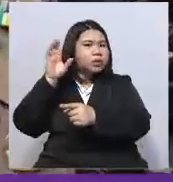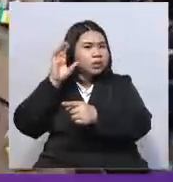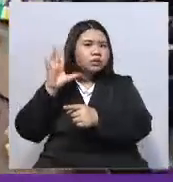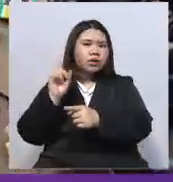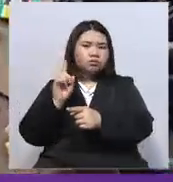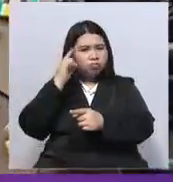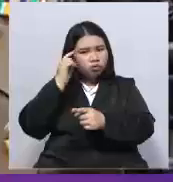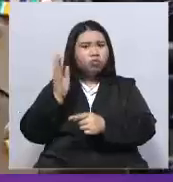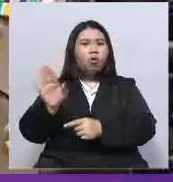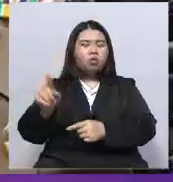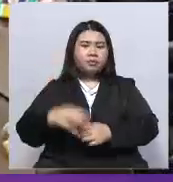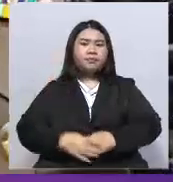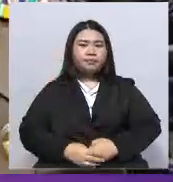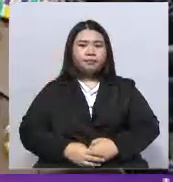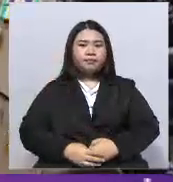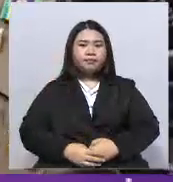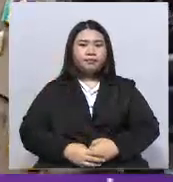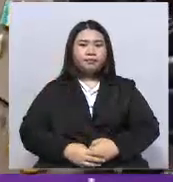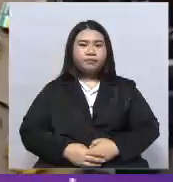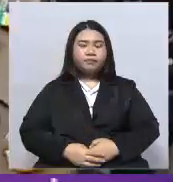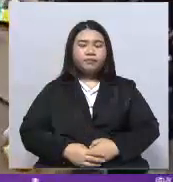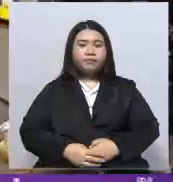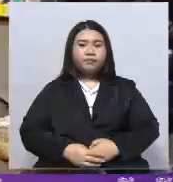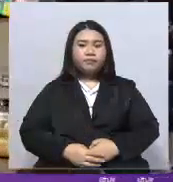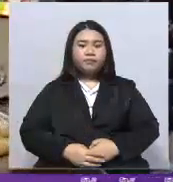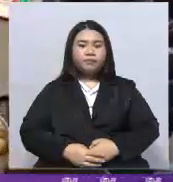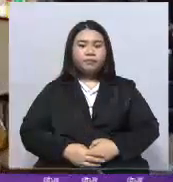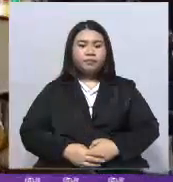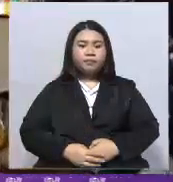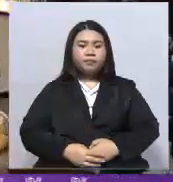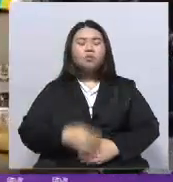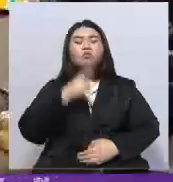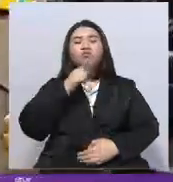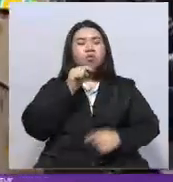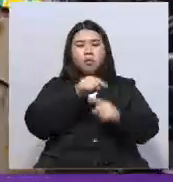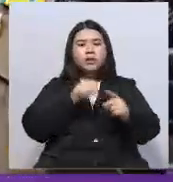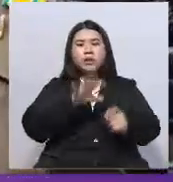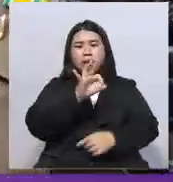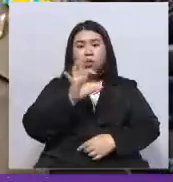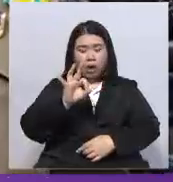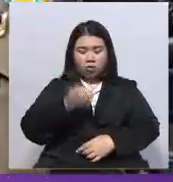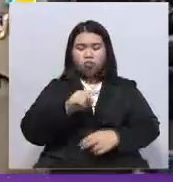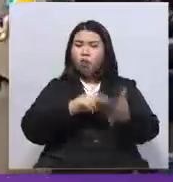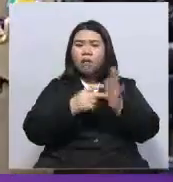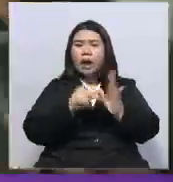ไหร่ผมจะพูดได้ว่า 99% หมายถึงว่าต้องชัดเจนอย่